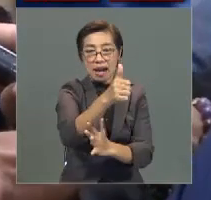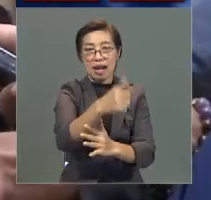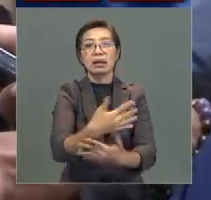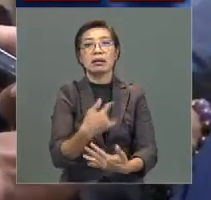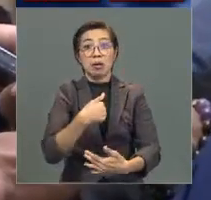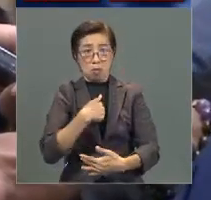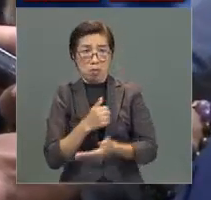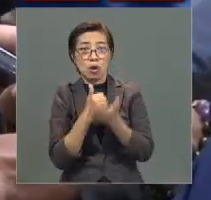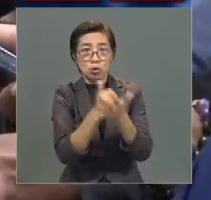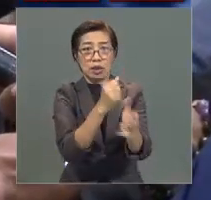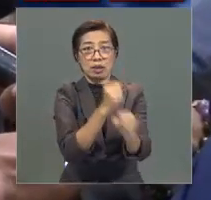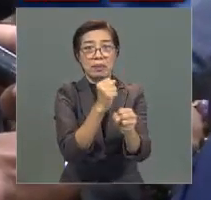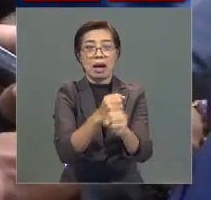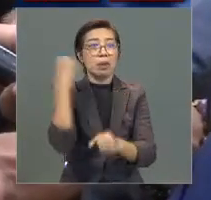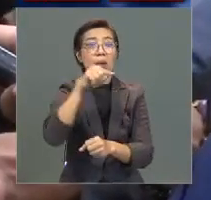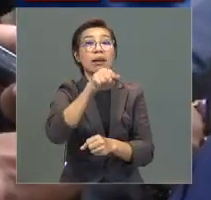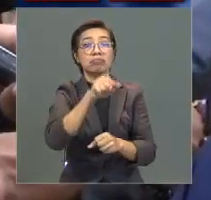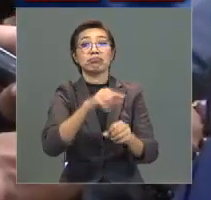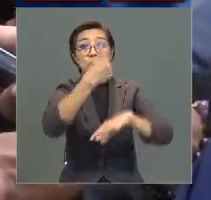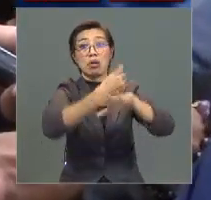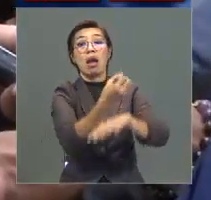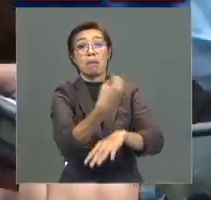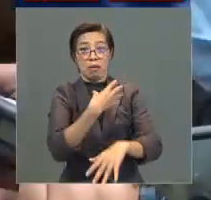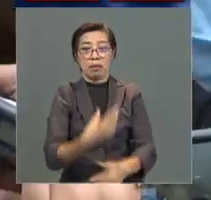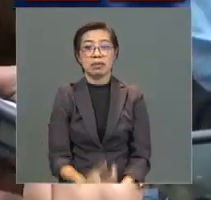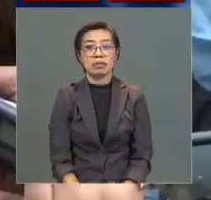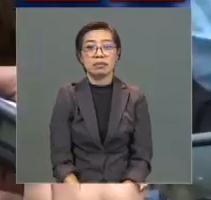งานท่านเยอะท่านบอกว่าอย่างนั้นนะครับ